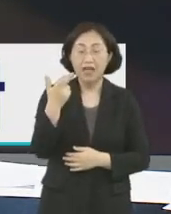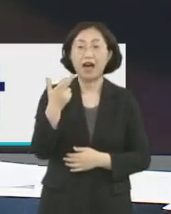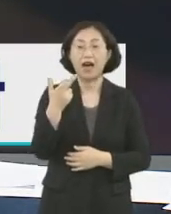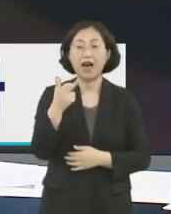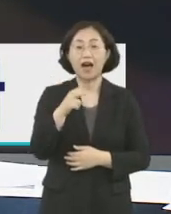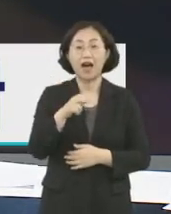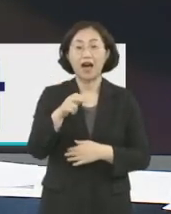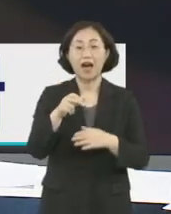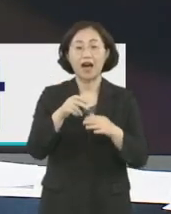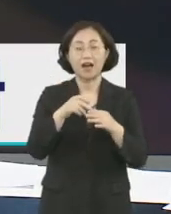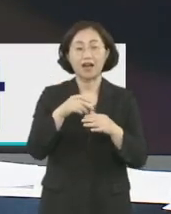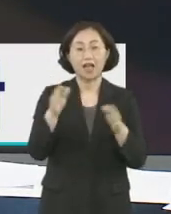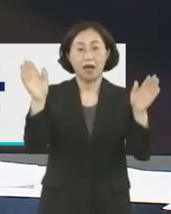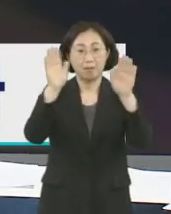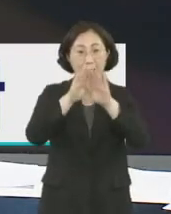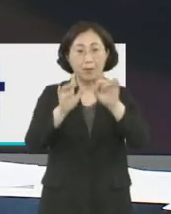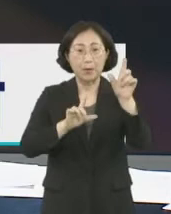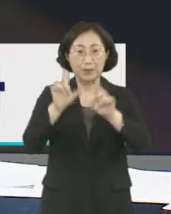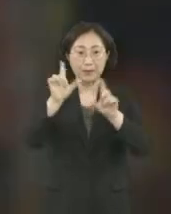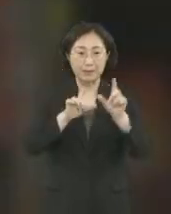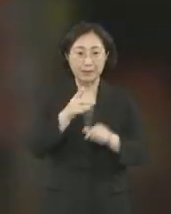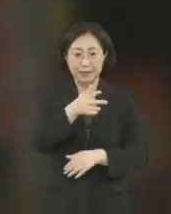김진석 기자가 둘러봤습니다